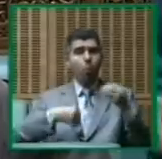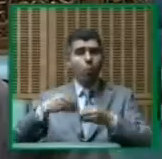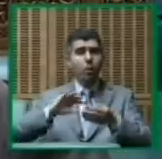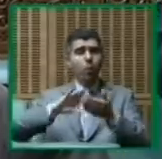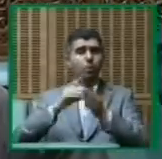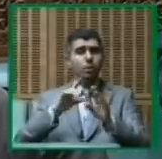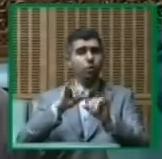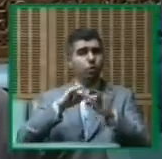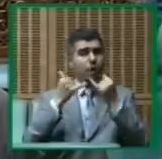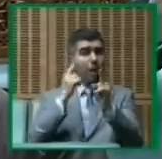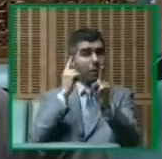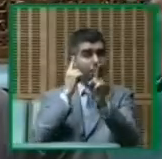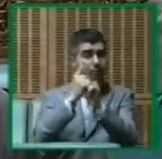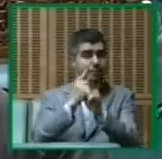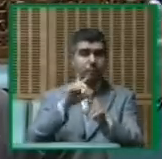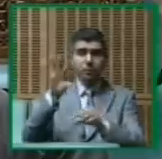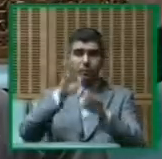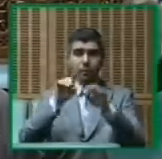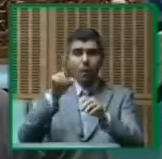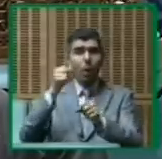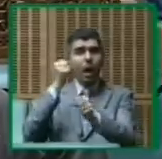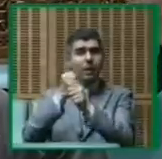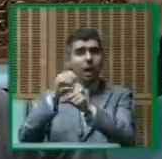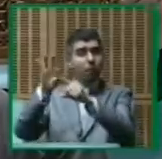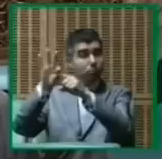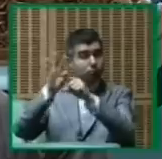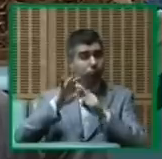الامور اللي يمكن لكم تخدموا بها هذه الاليات